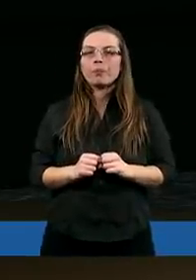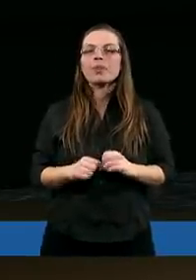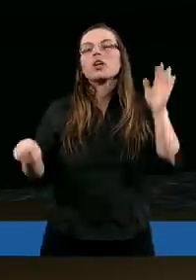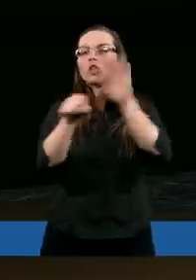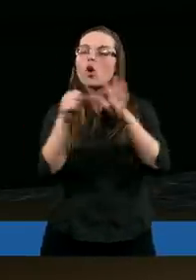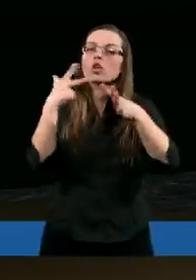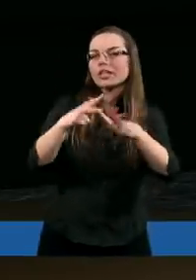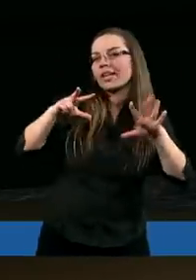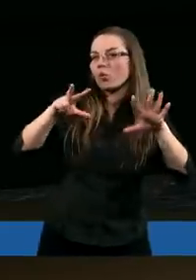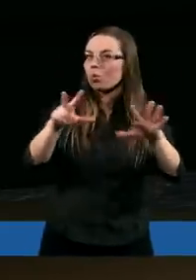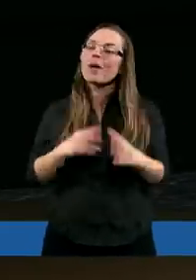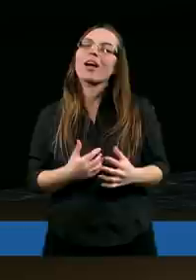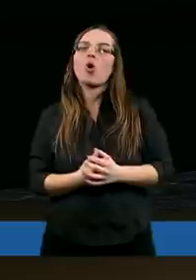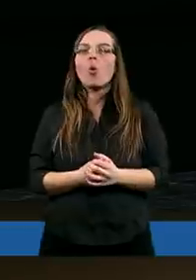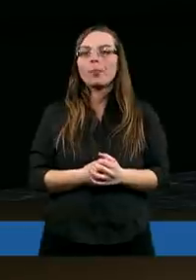do 38.